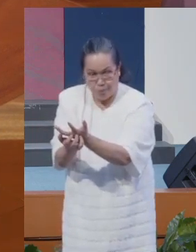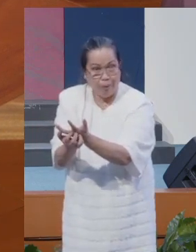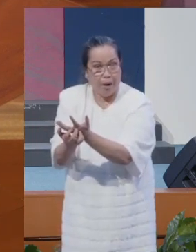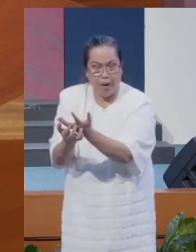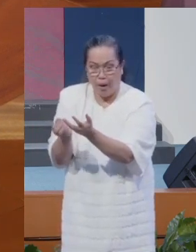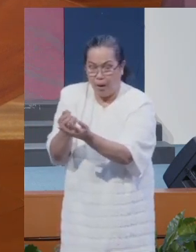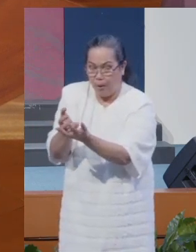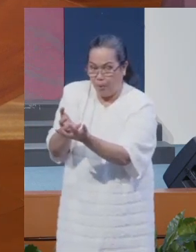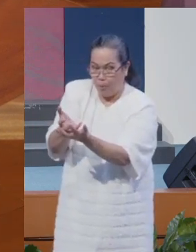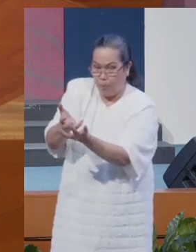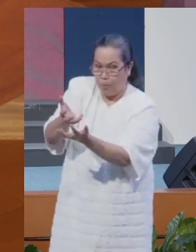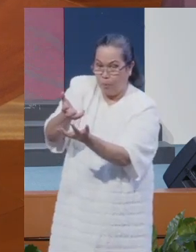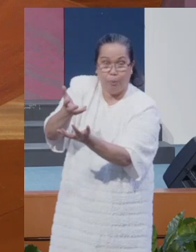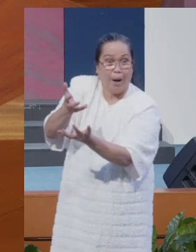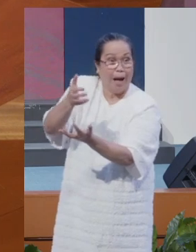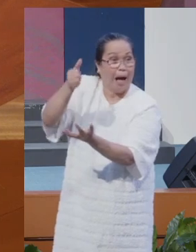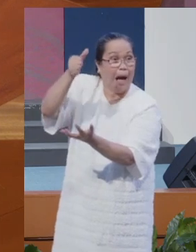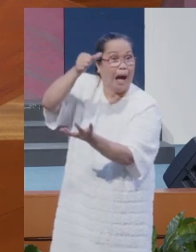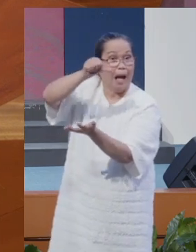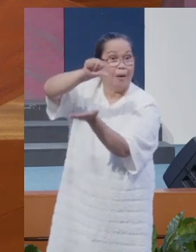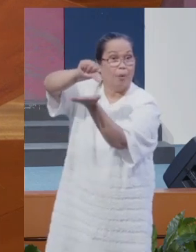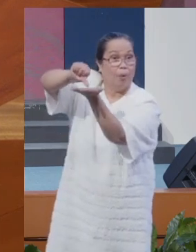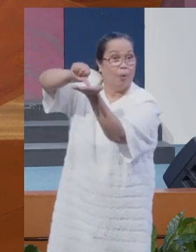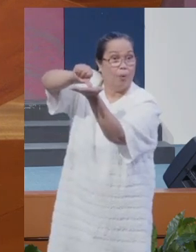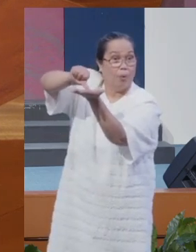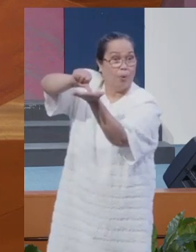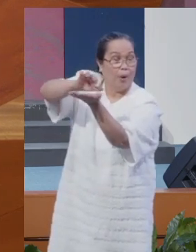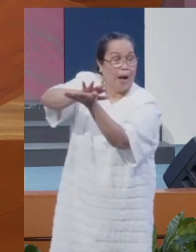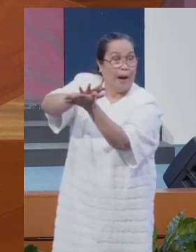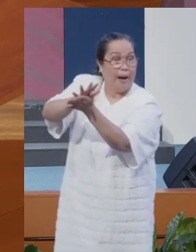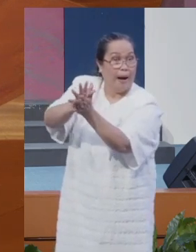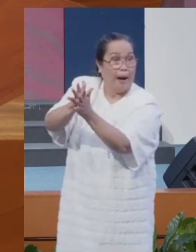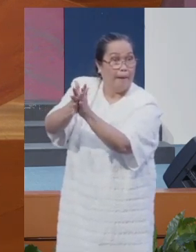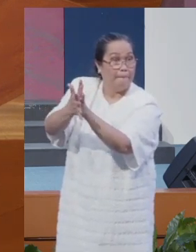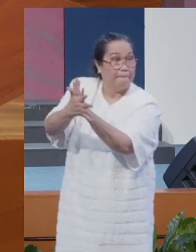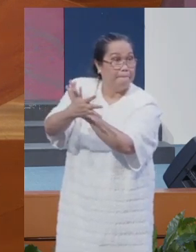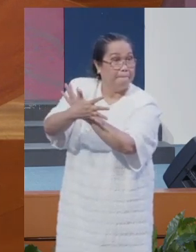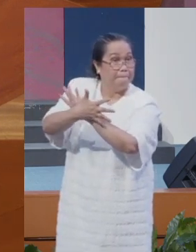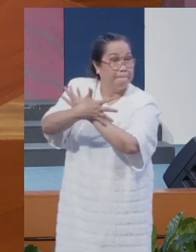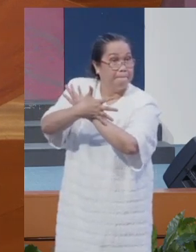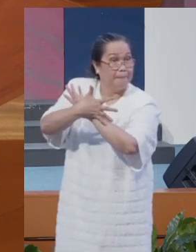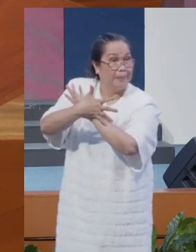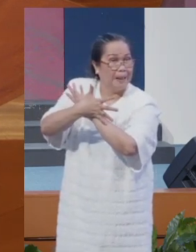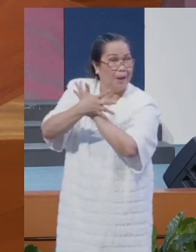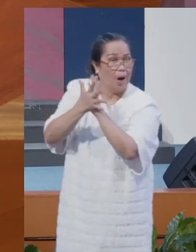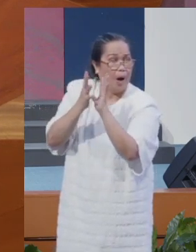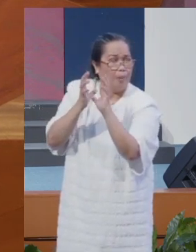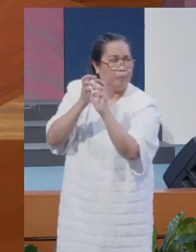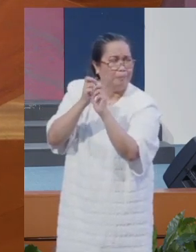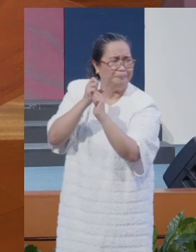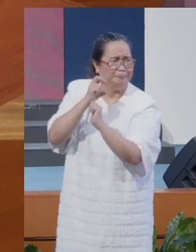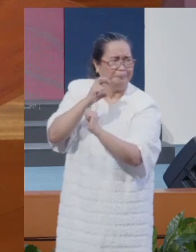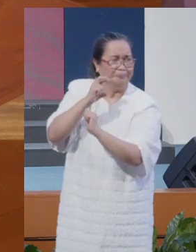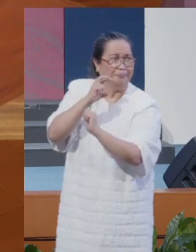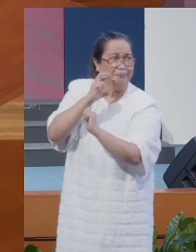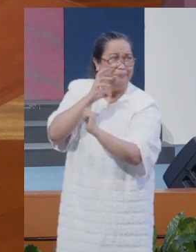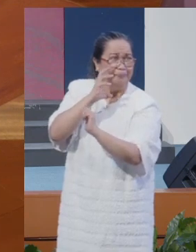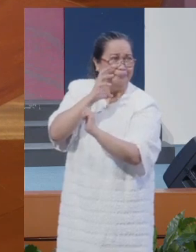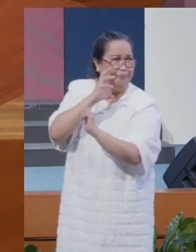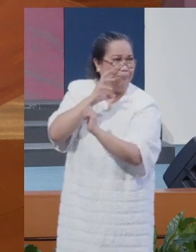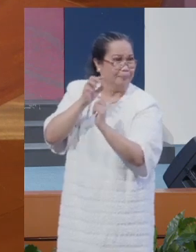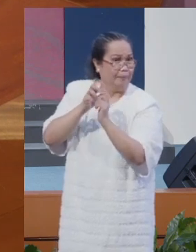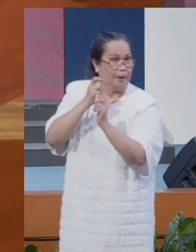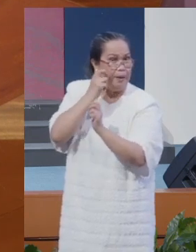mag-aangat ang alcohol. At magiging paste, magiging concentrate. Habang concentrate